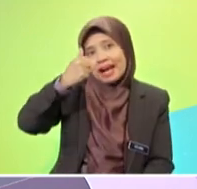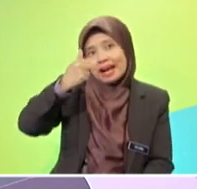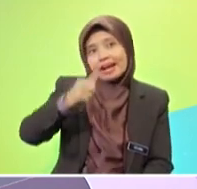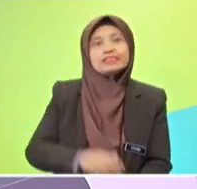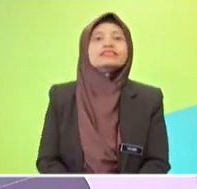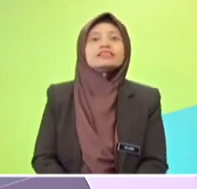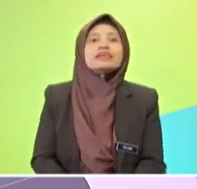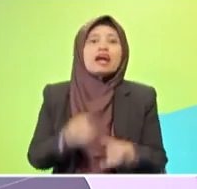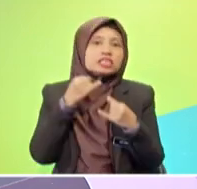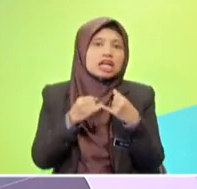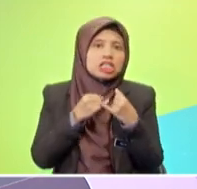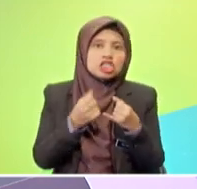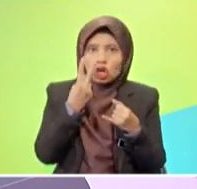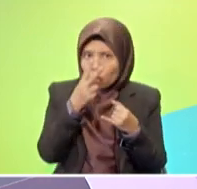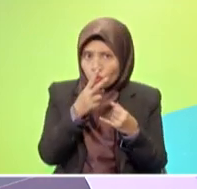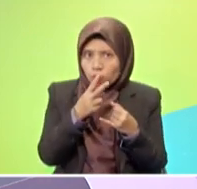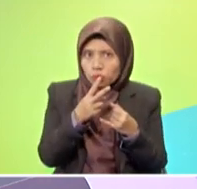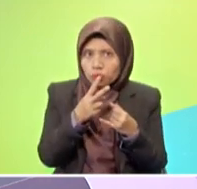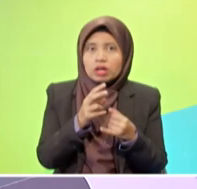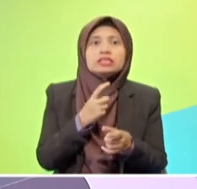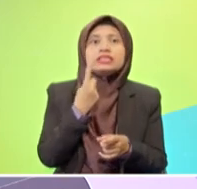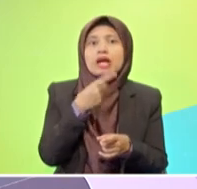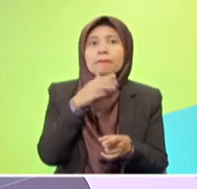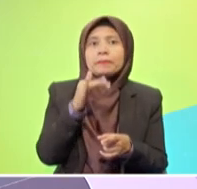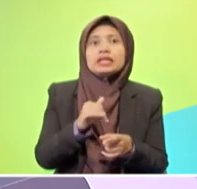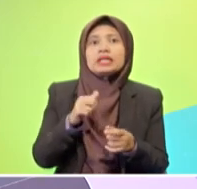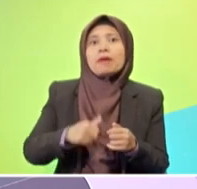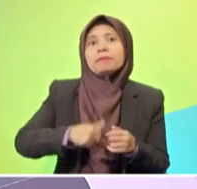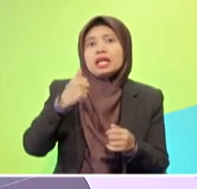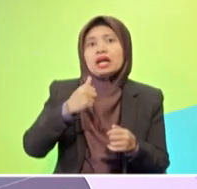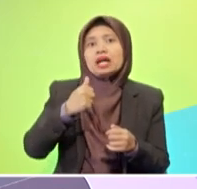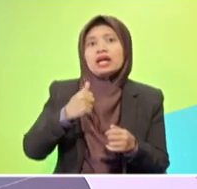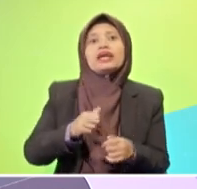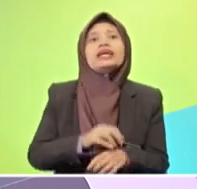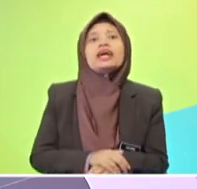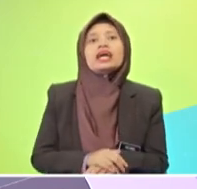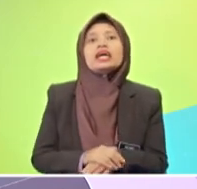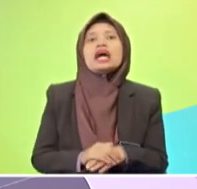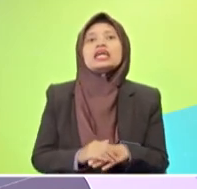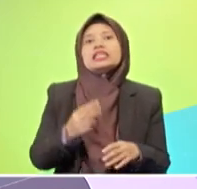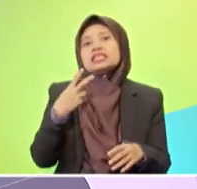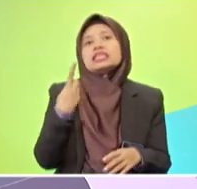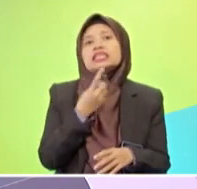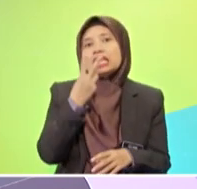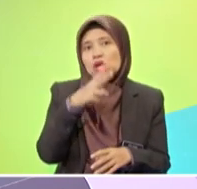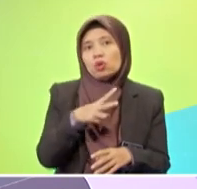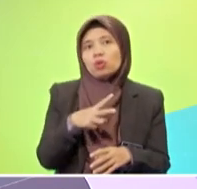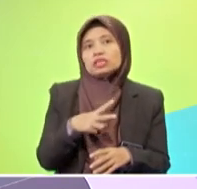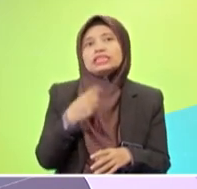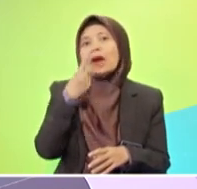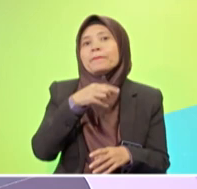kita akan lihat sama ada juragan yang akan kehilangan kapal ataupun belalang yang akan kehilangan Negeri